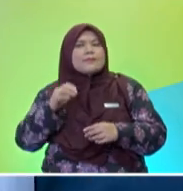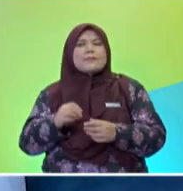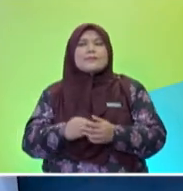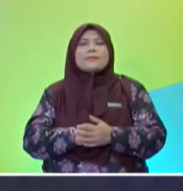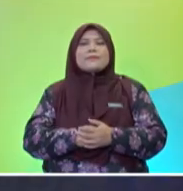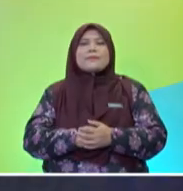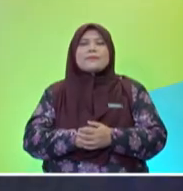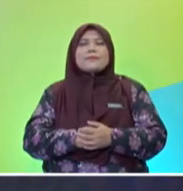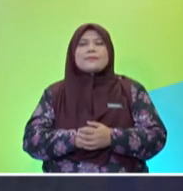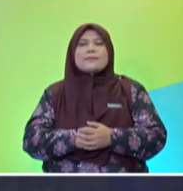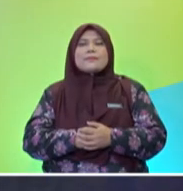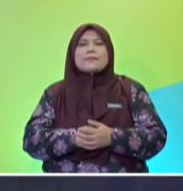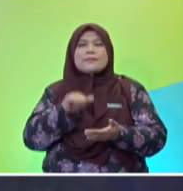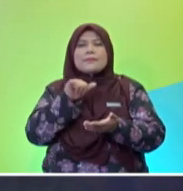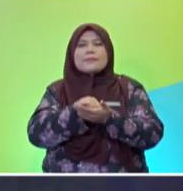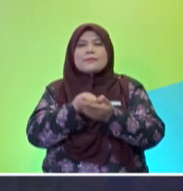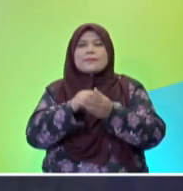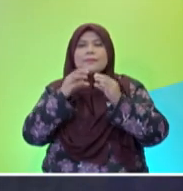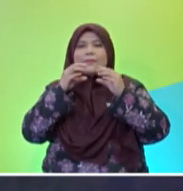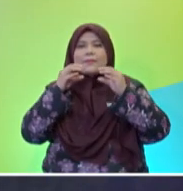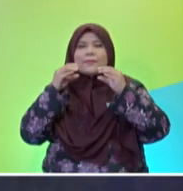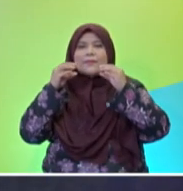Wah itu bunyi serulingnya